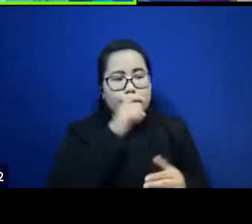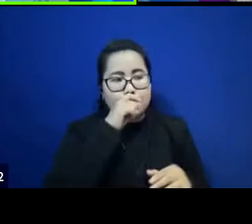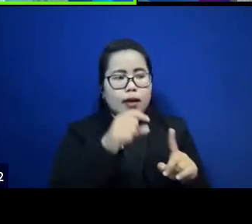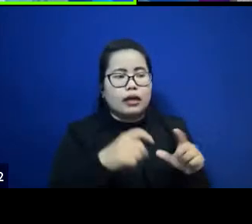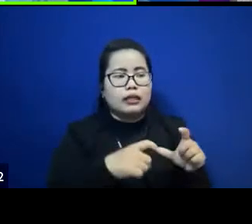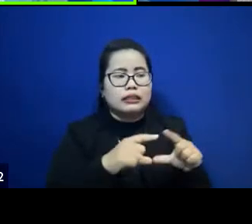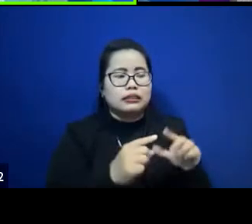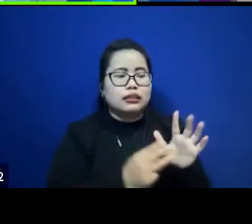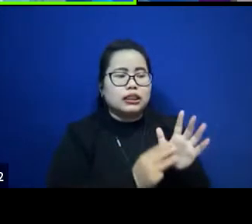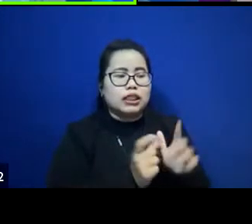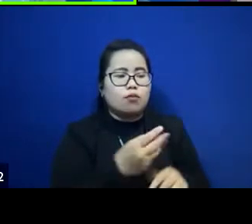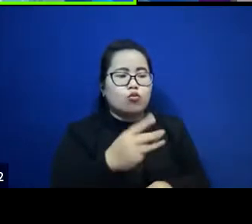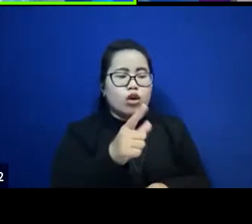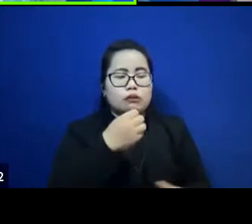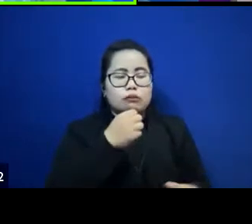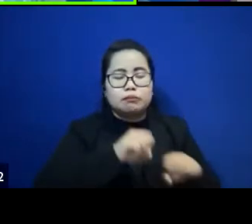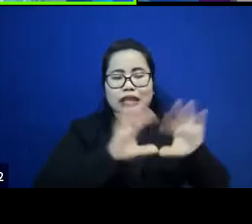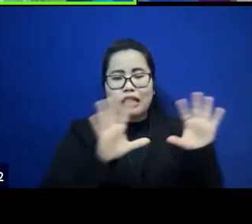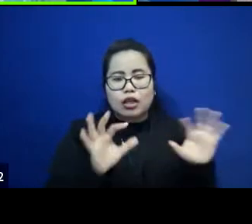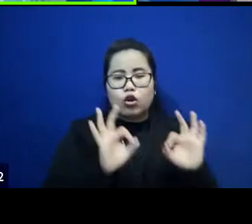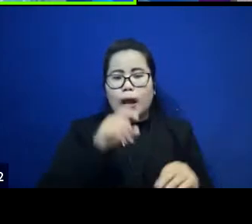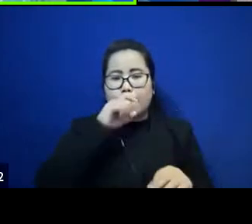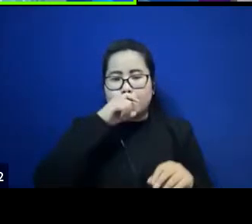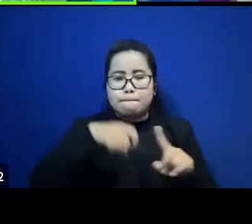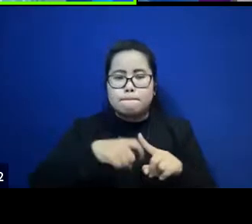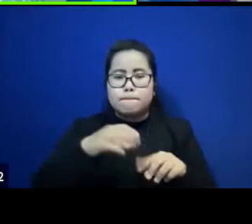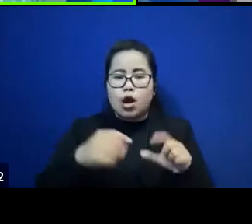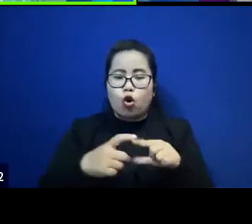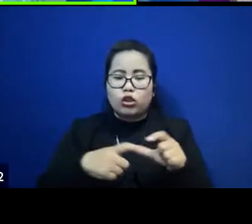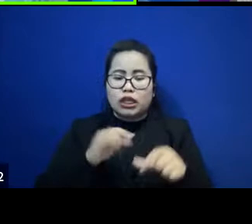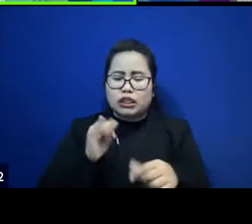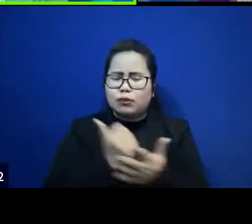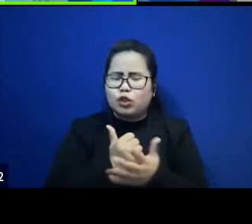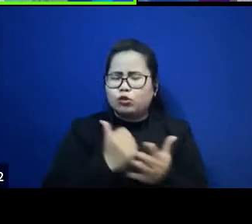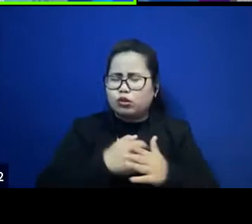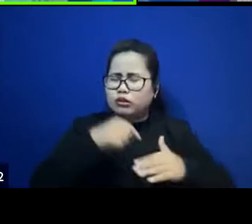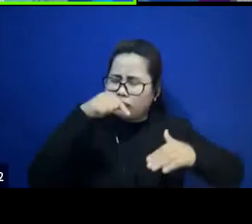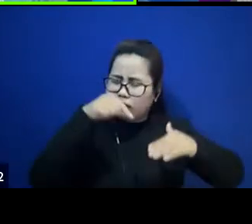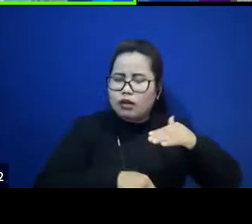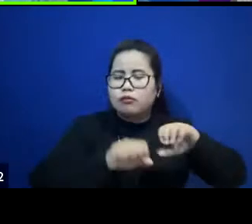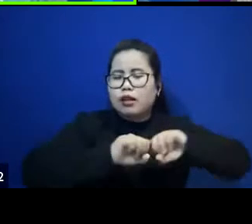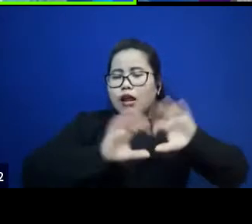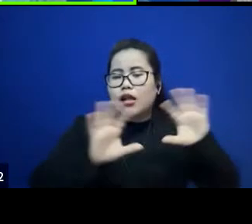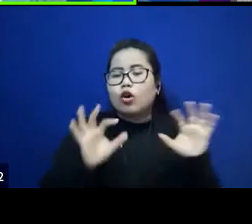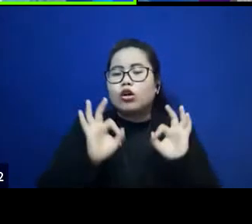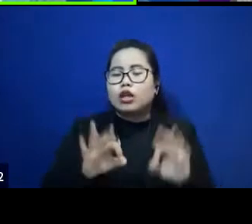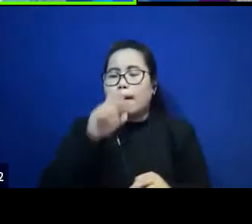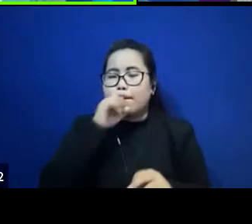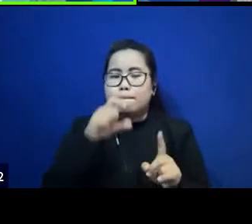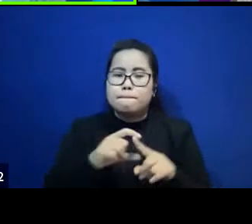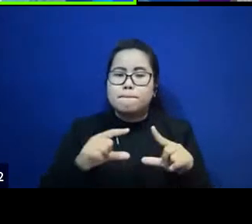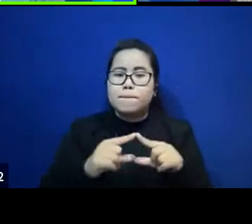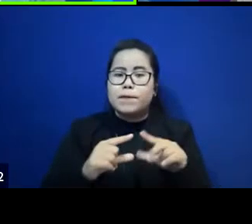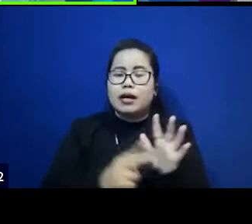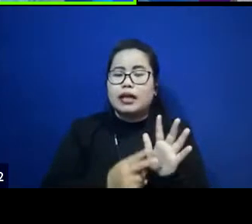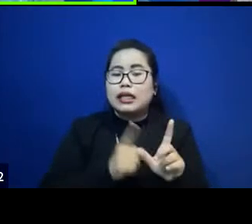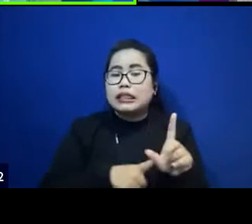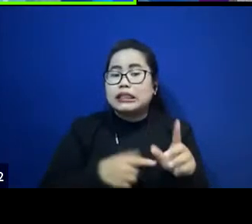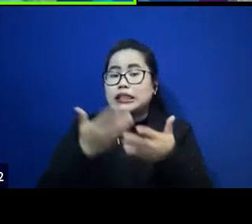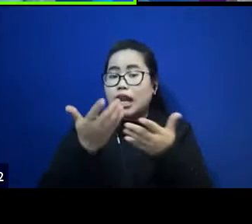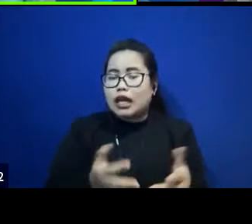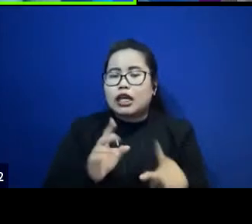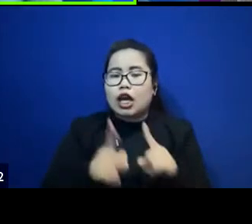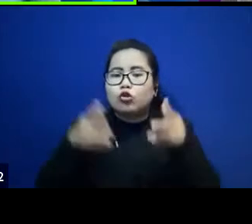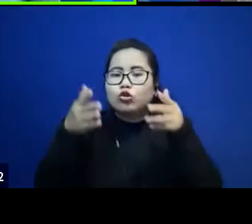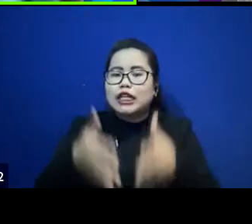sambel penjelasannya dan juga Pak Kosasih komprehensif sekali pakai kepada nih silahkan ini terutama terkait dengan